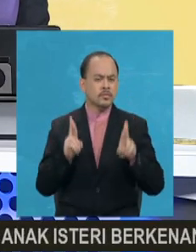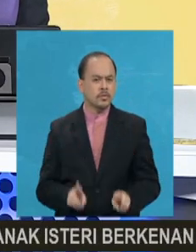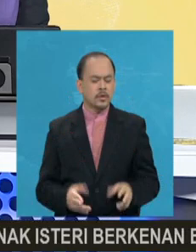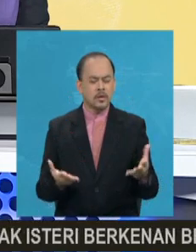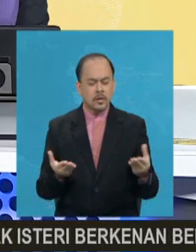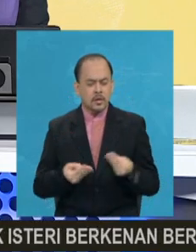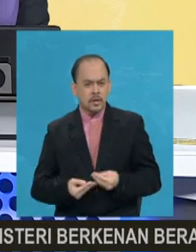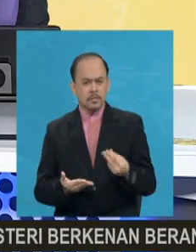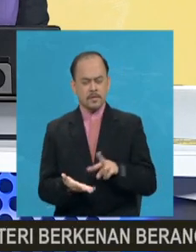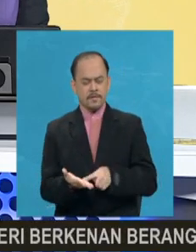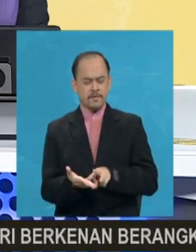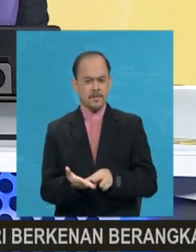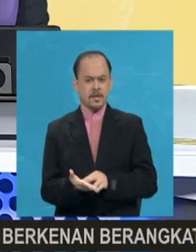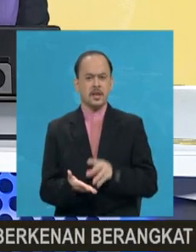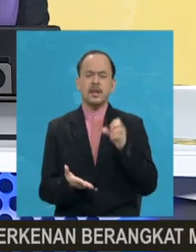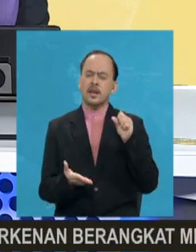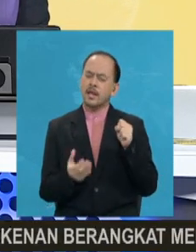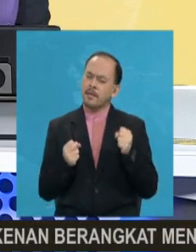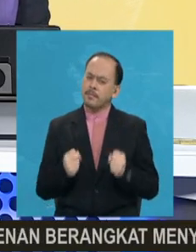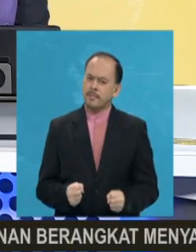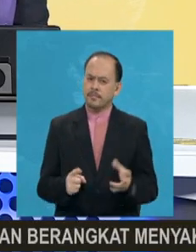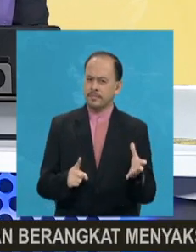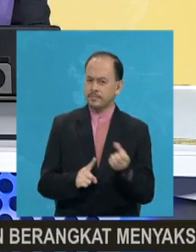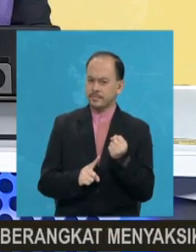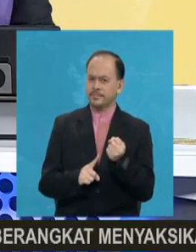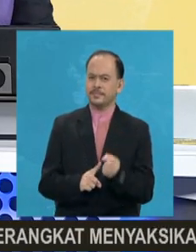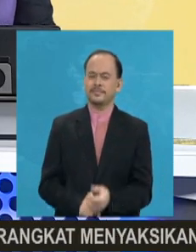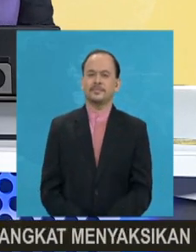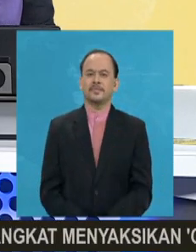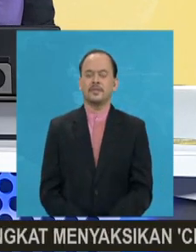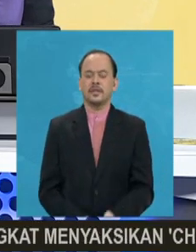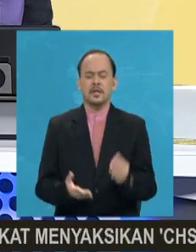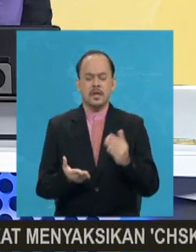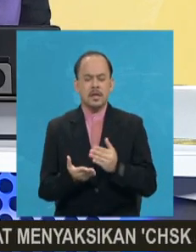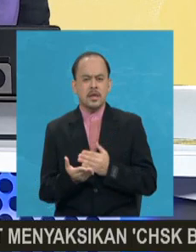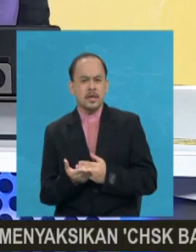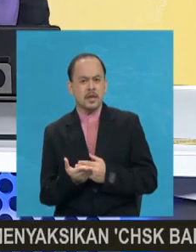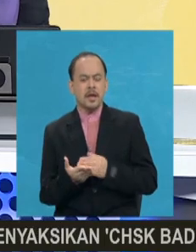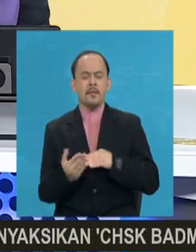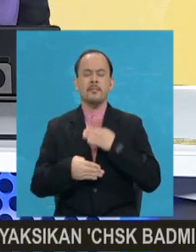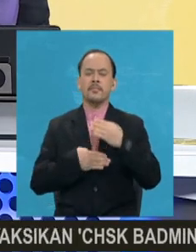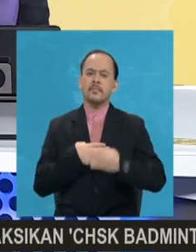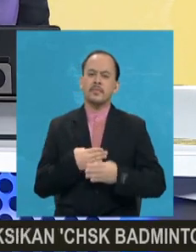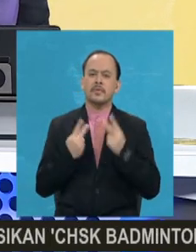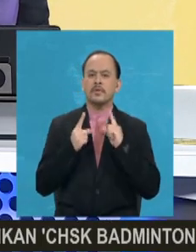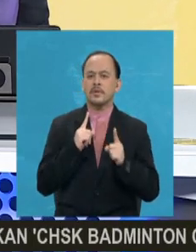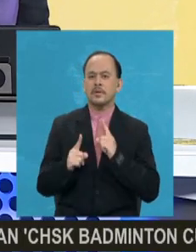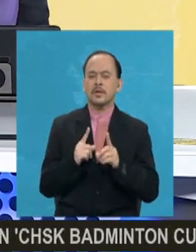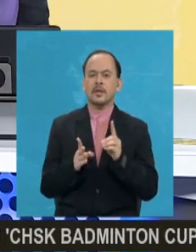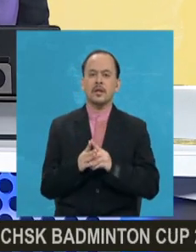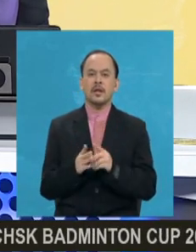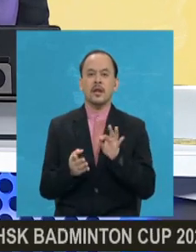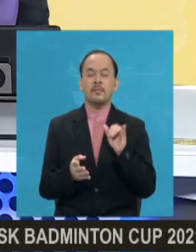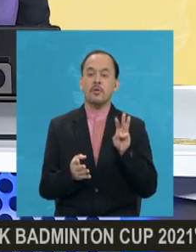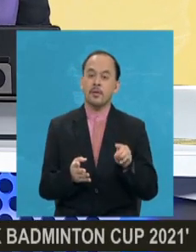menerima vaksincom Yin hakan dapat dicapai ikuti perincian penjelasan yang berformat Datuk Seri Ciater Haji awakmu